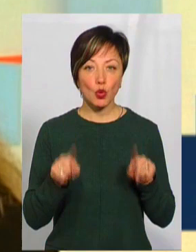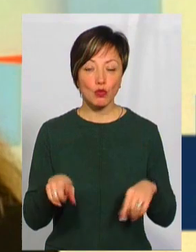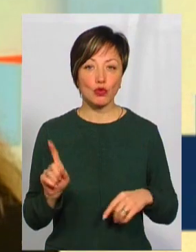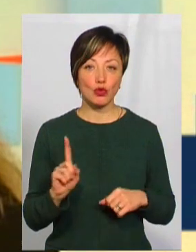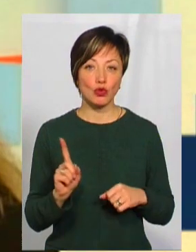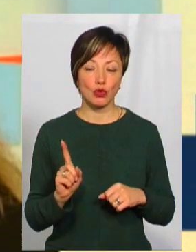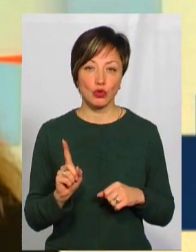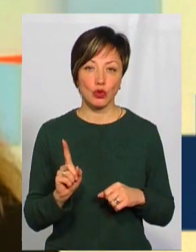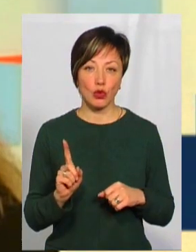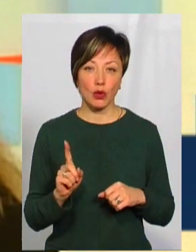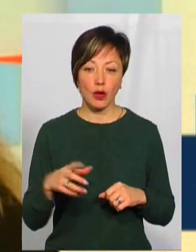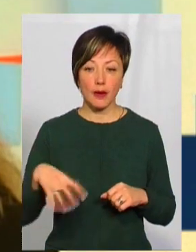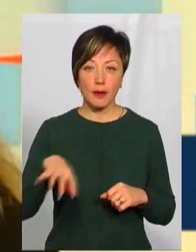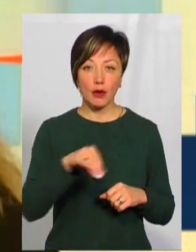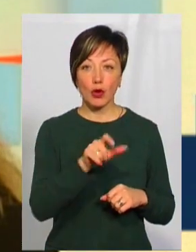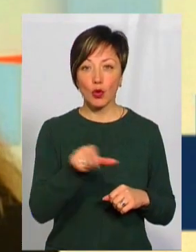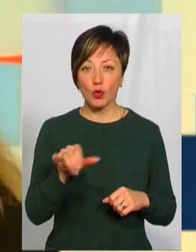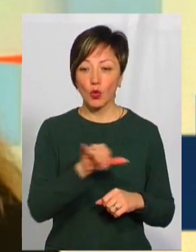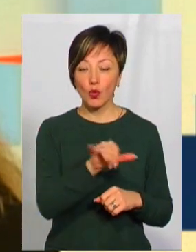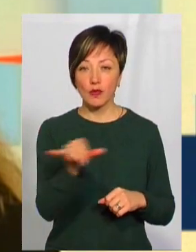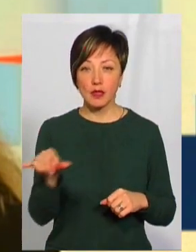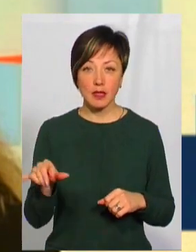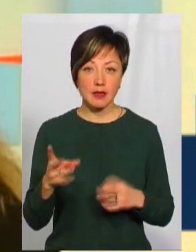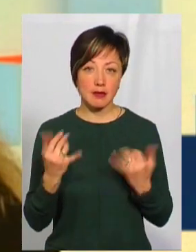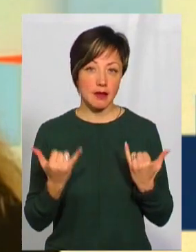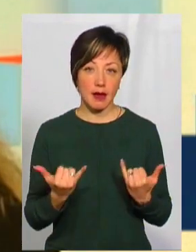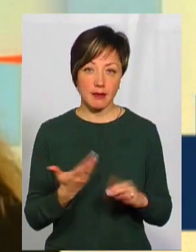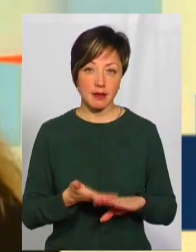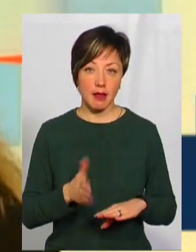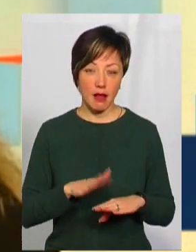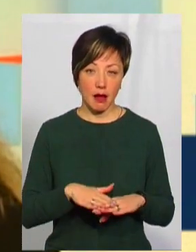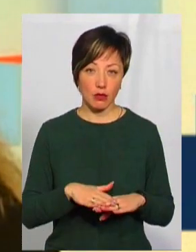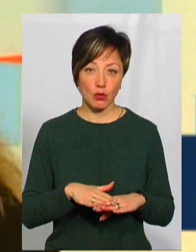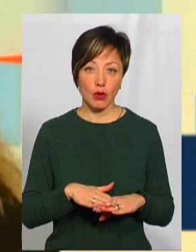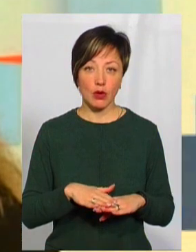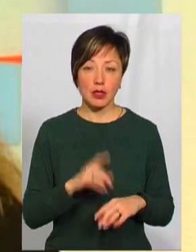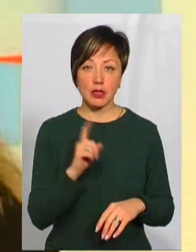що кругом люди і у всіх людей зараз складно.